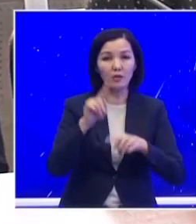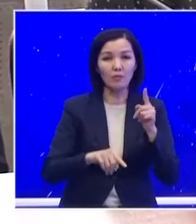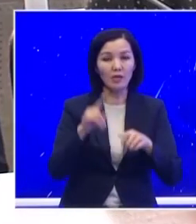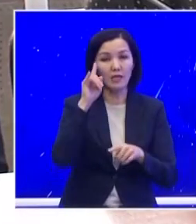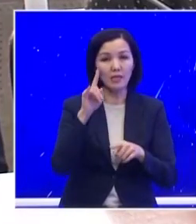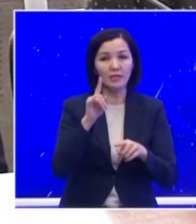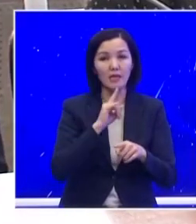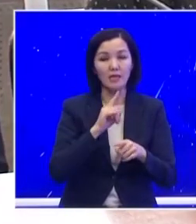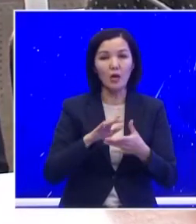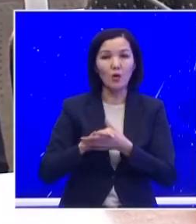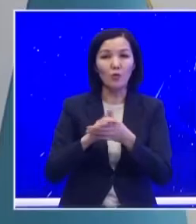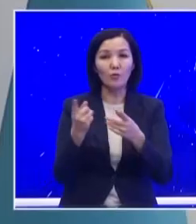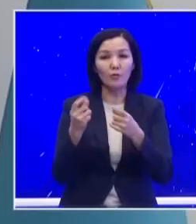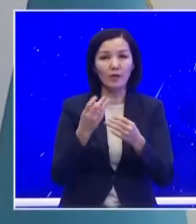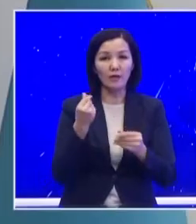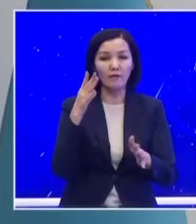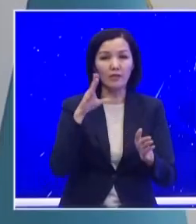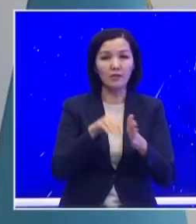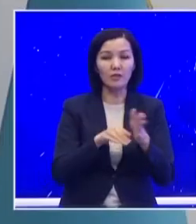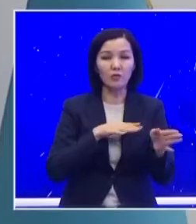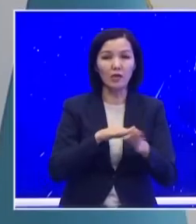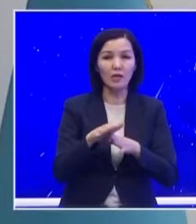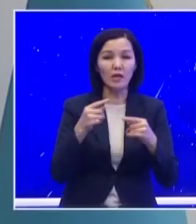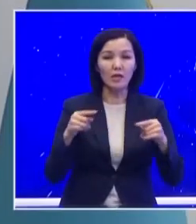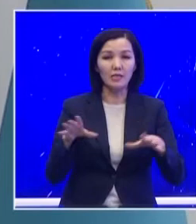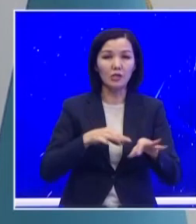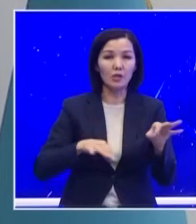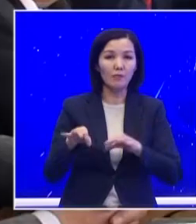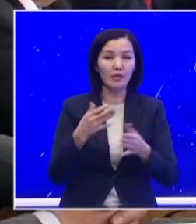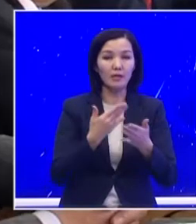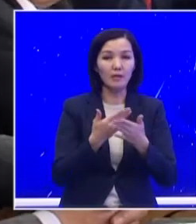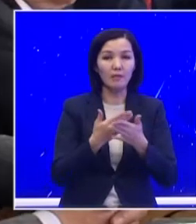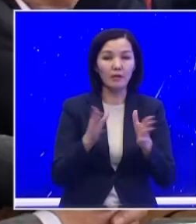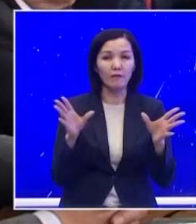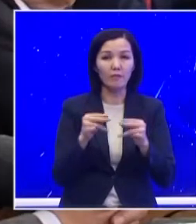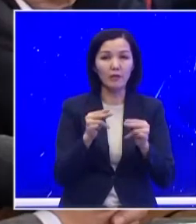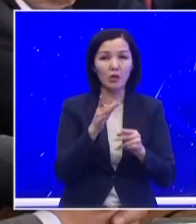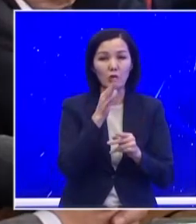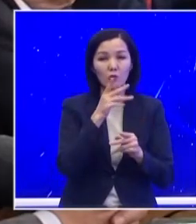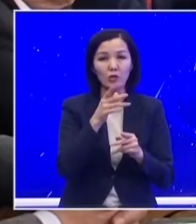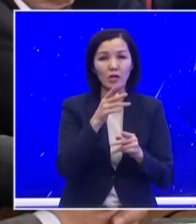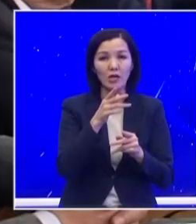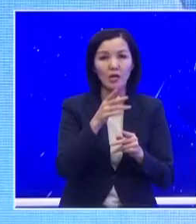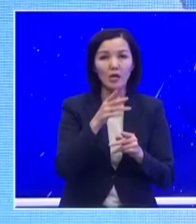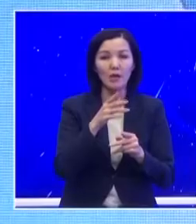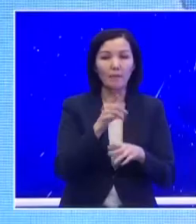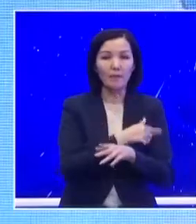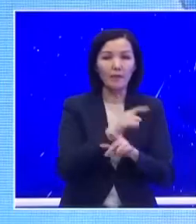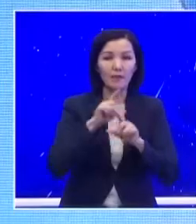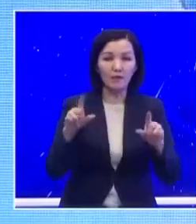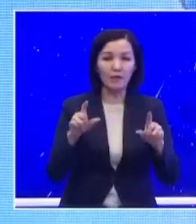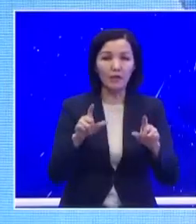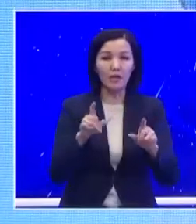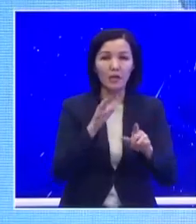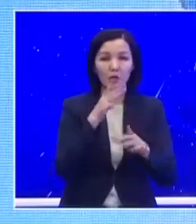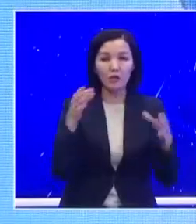В результате в область привлекаются инвестиции, реализуются различные проекты. К примеру, сотрудничество с южнокорейской клиникой Hyundai или южнокорейской